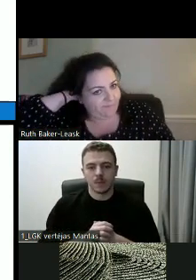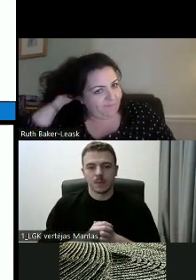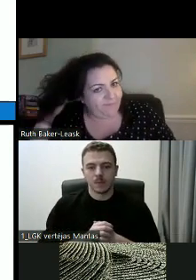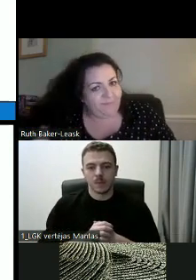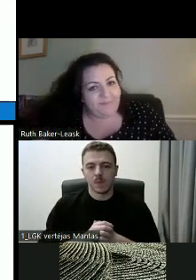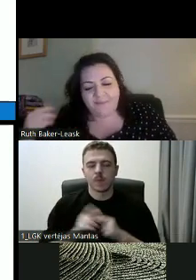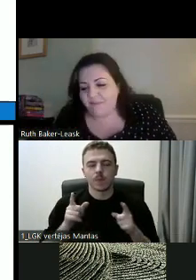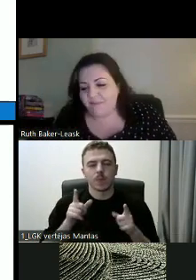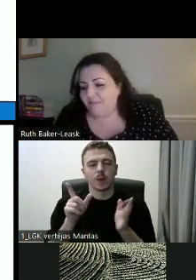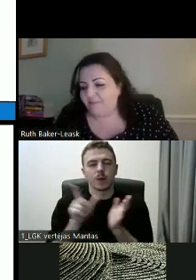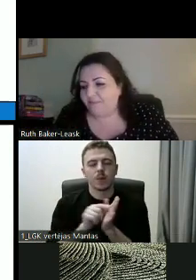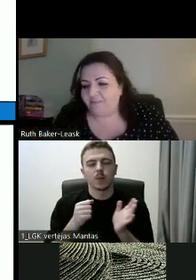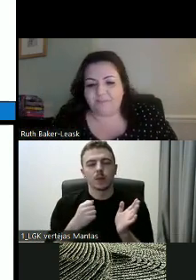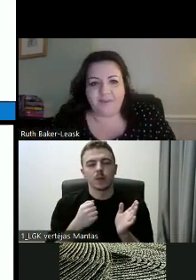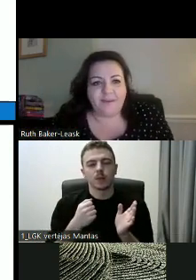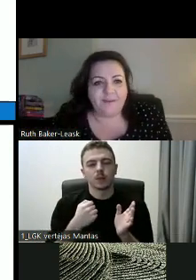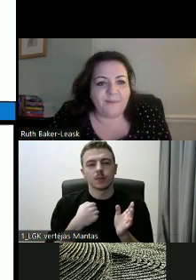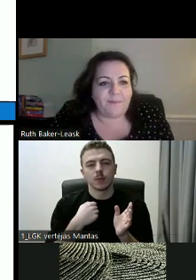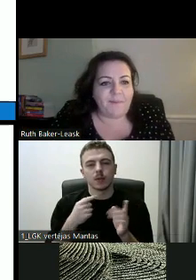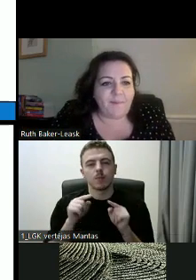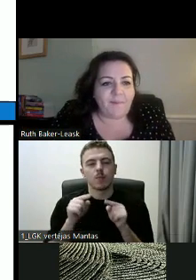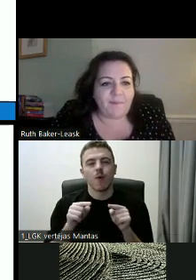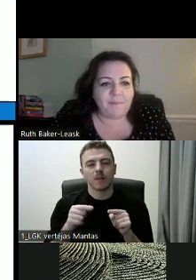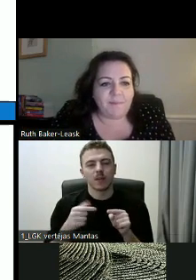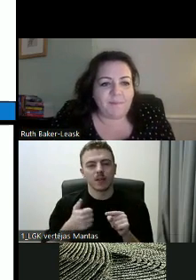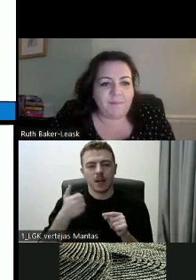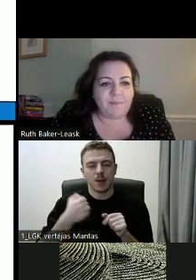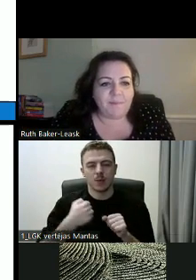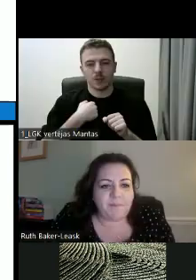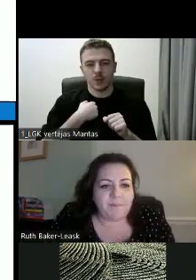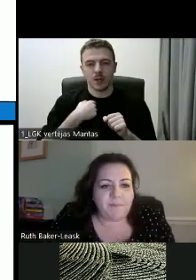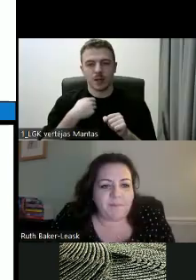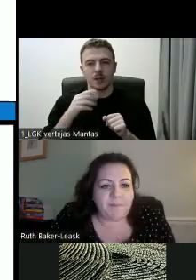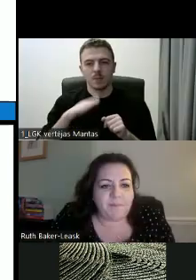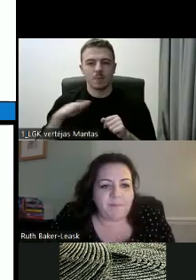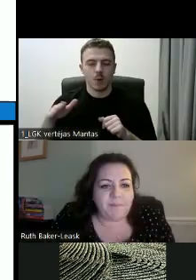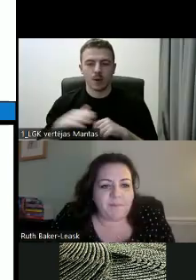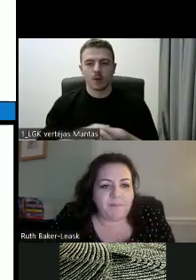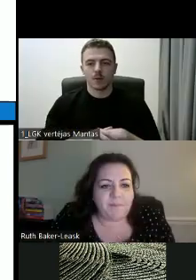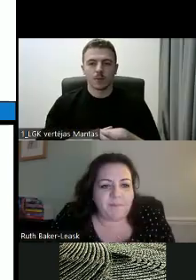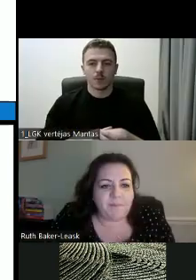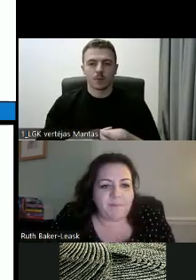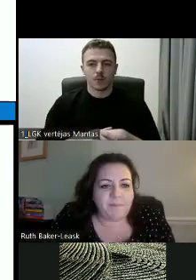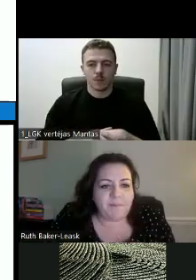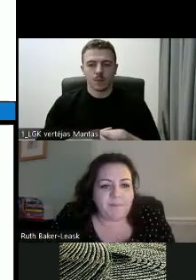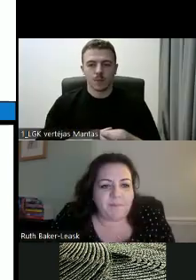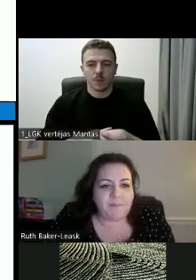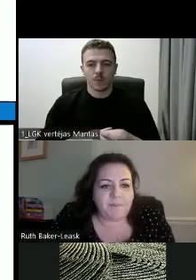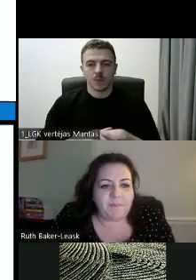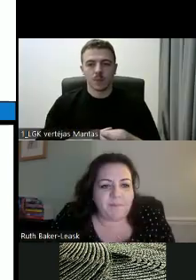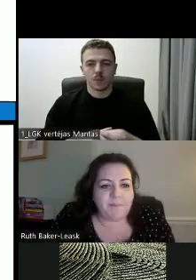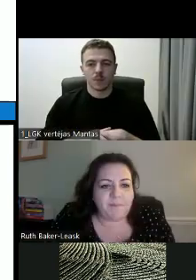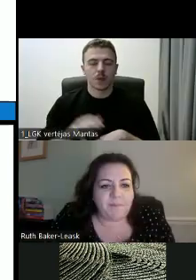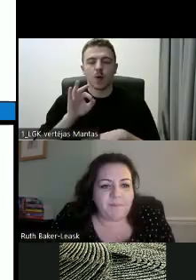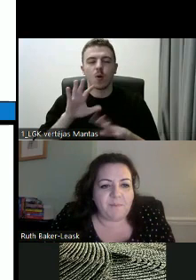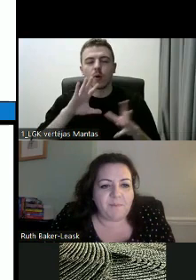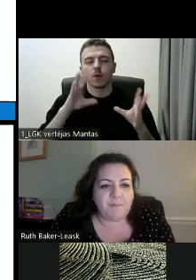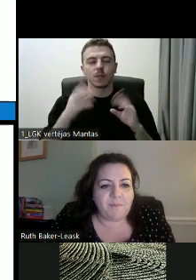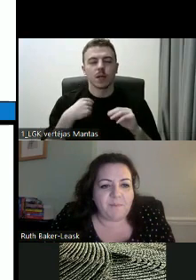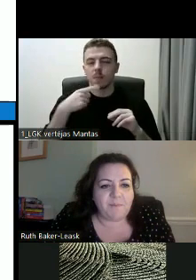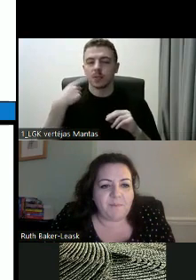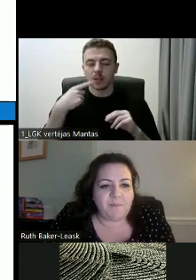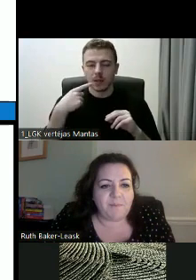turėtų didžiausią teigiamą poveikį jūsų mokiniams. Ir iš tikrųjų mes kalbame apie jų rezultatus. Apie viską, ką mes kalbame, viskas yra